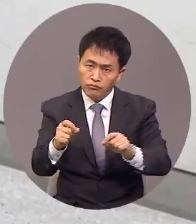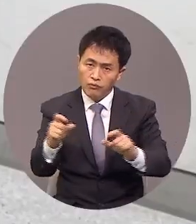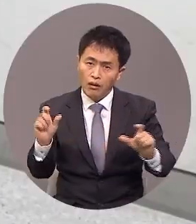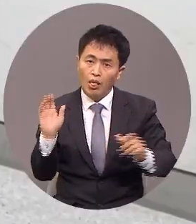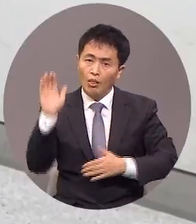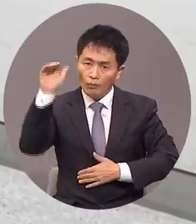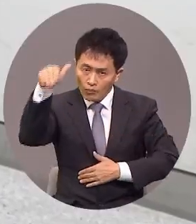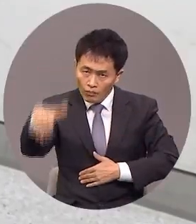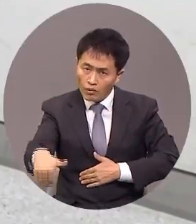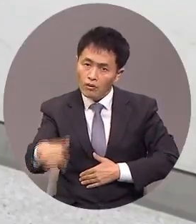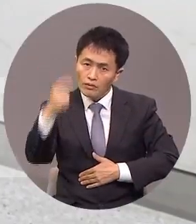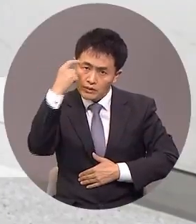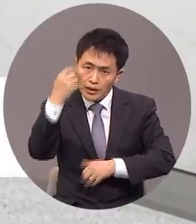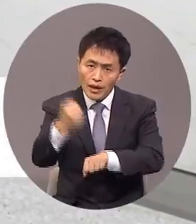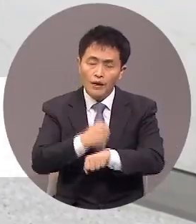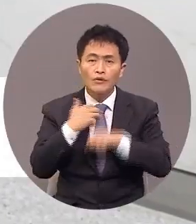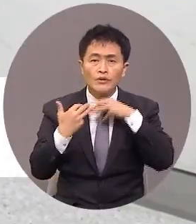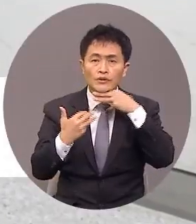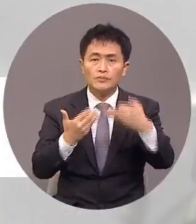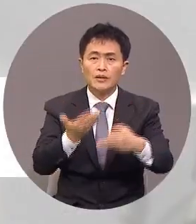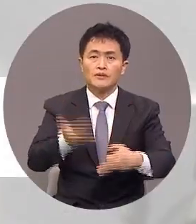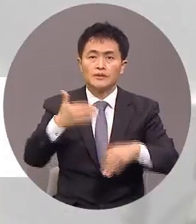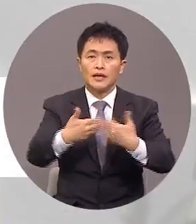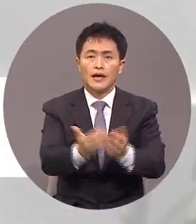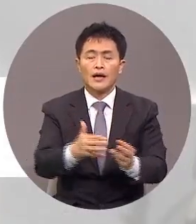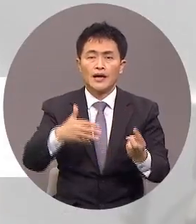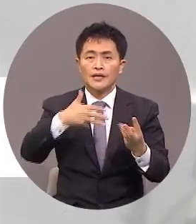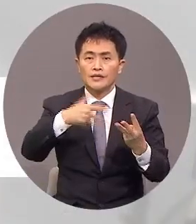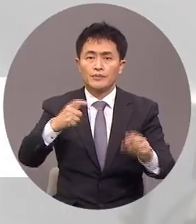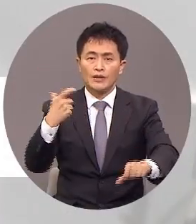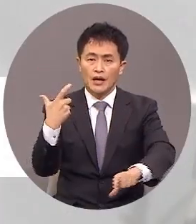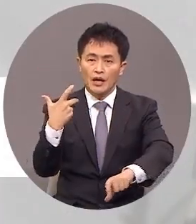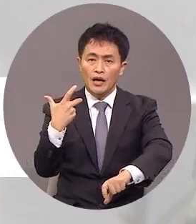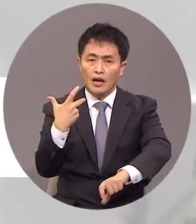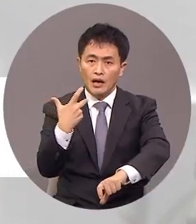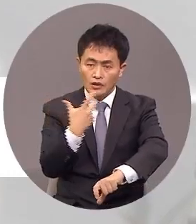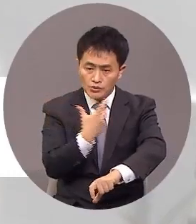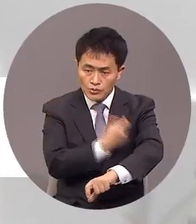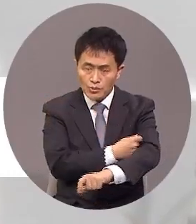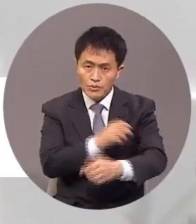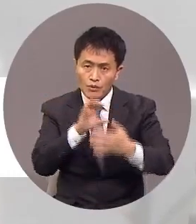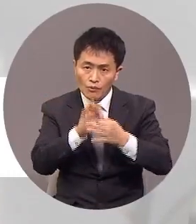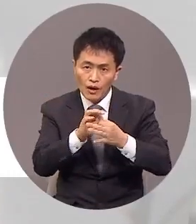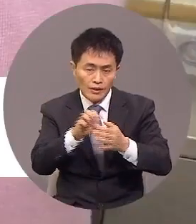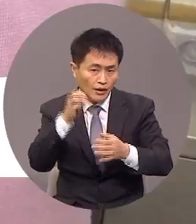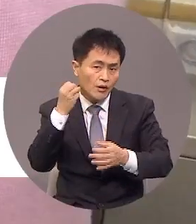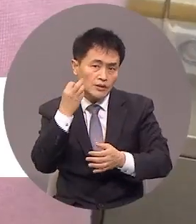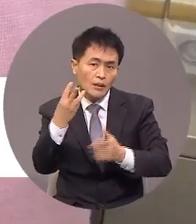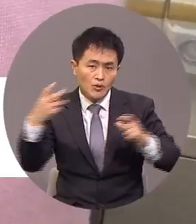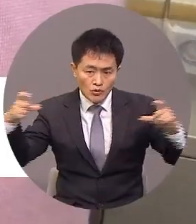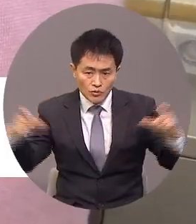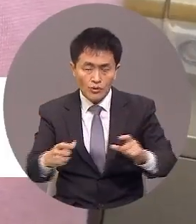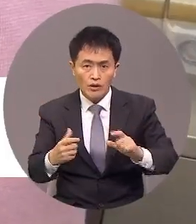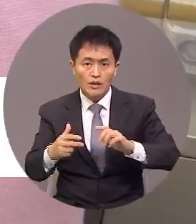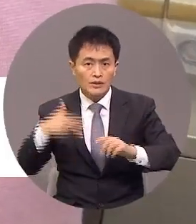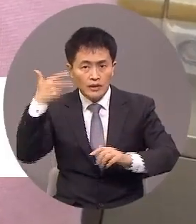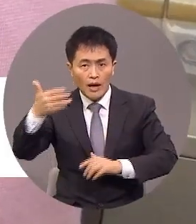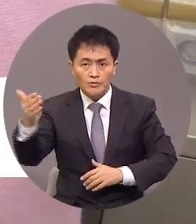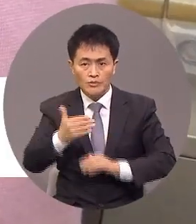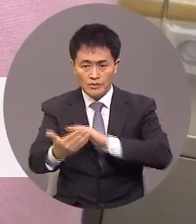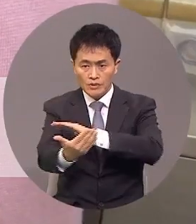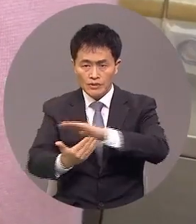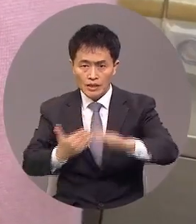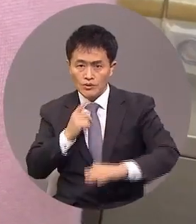것으로 판단하고 18세 이상의 3차 접종 간격을 3개월로 줄여 다음 주부터 사전 예약과 접종을